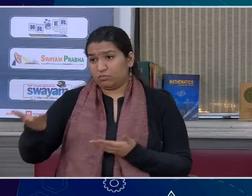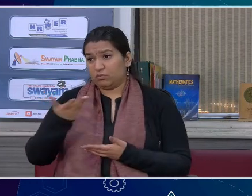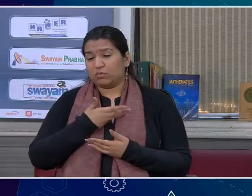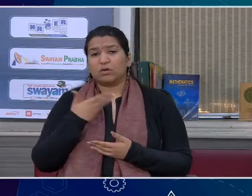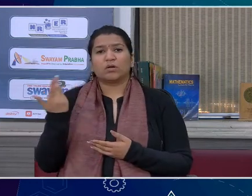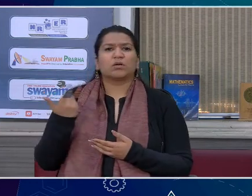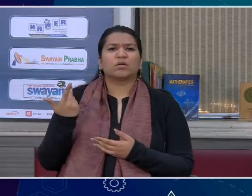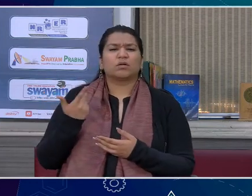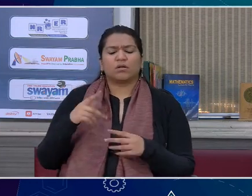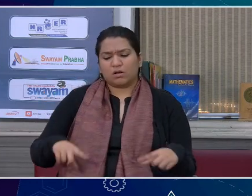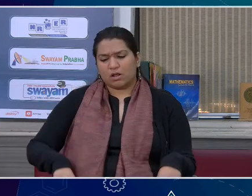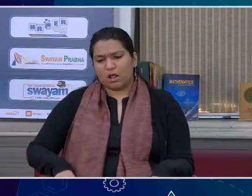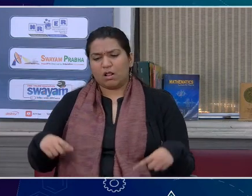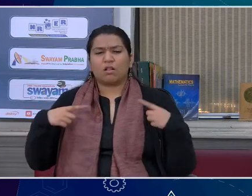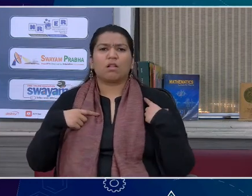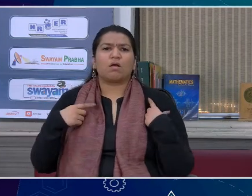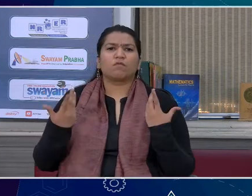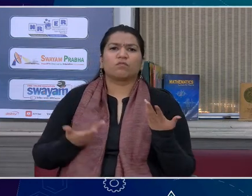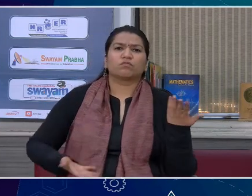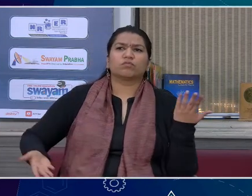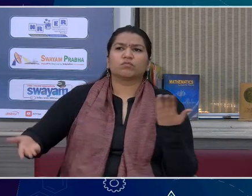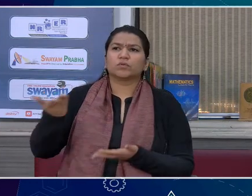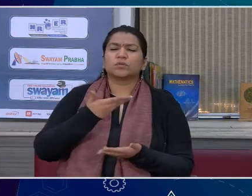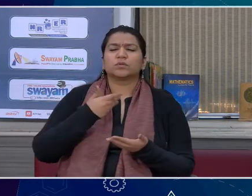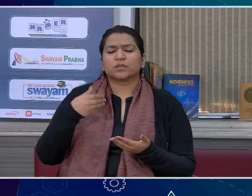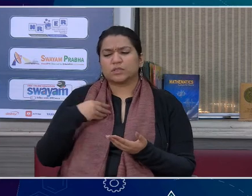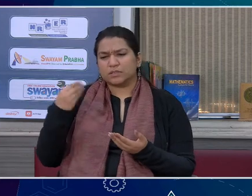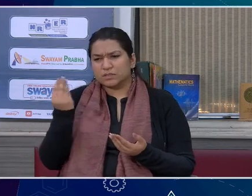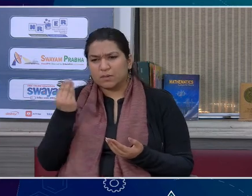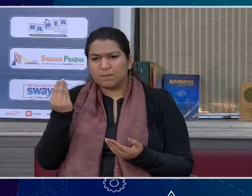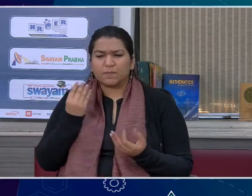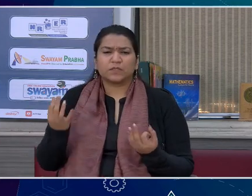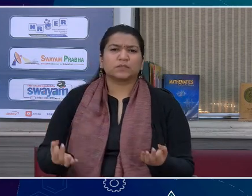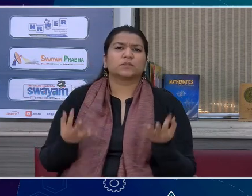और